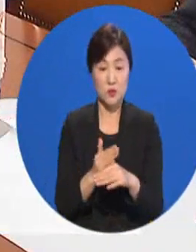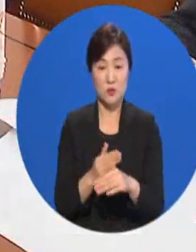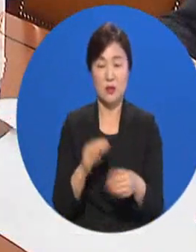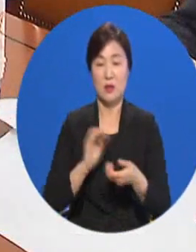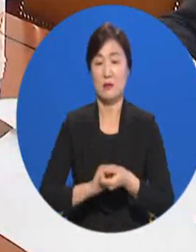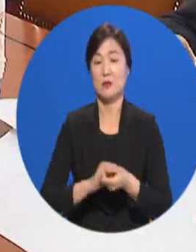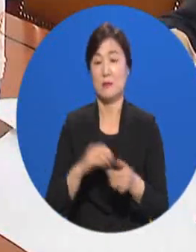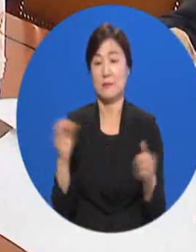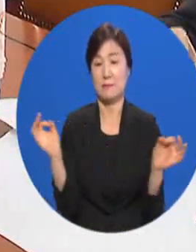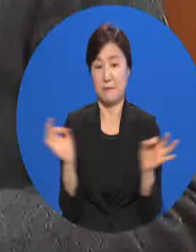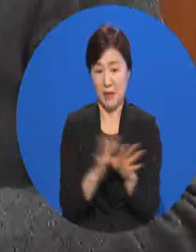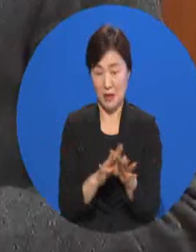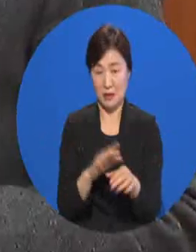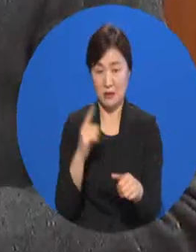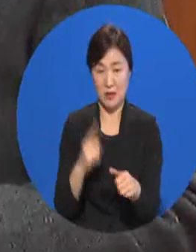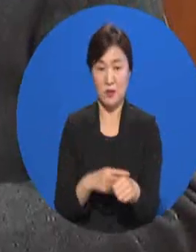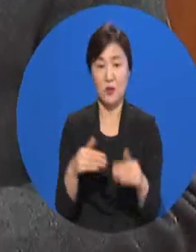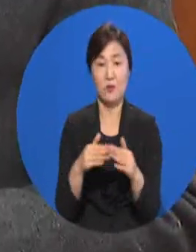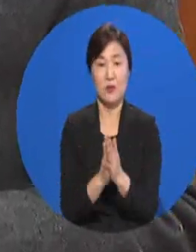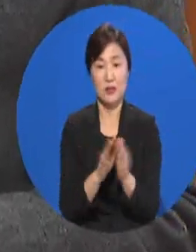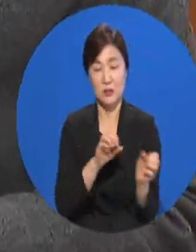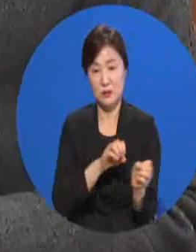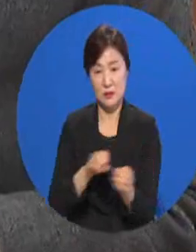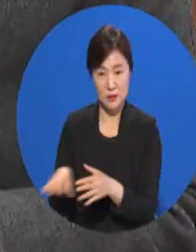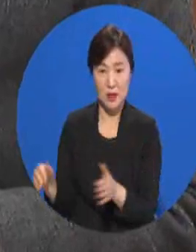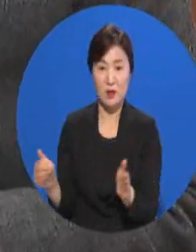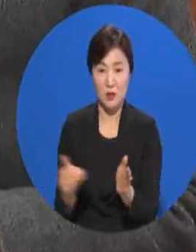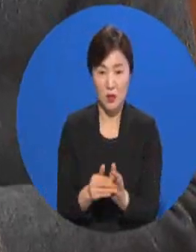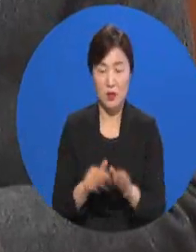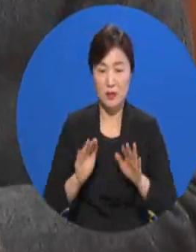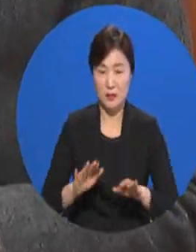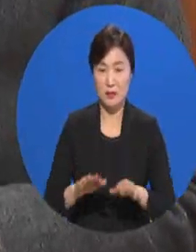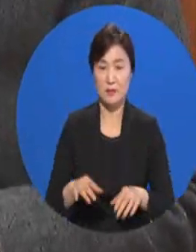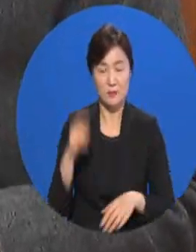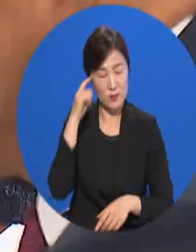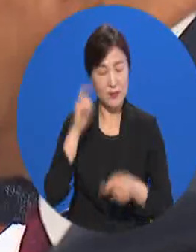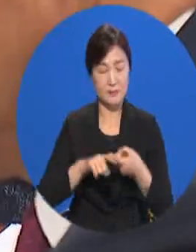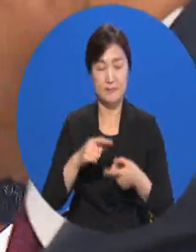폐기됐으며 20대 국회 임기 내 처리될지 관심을 모으고 있습니다.